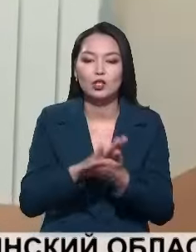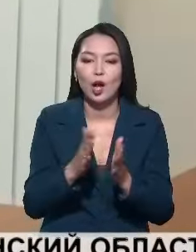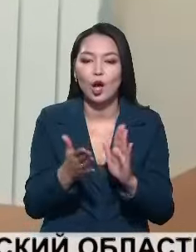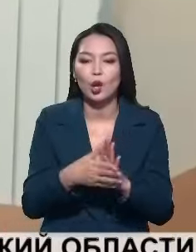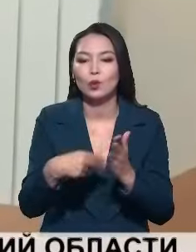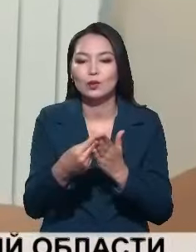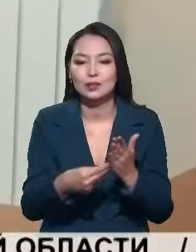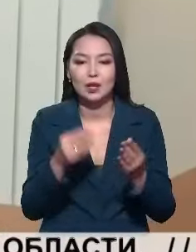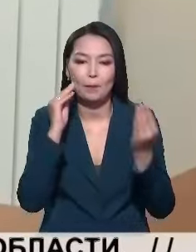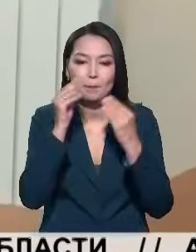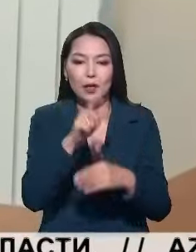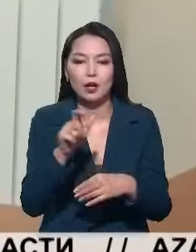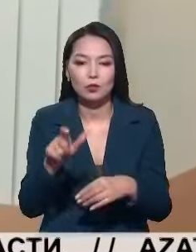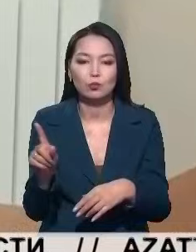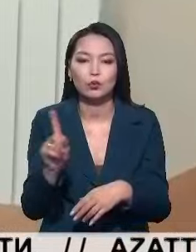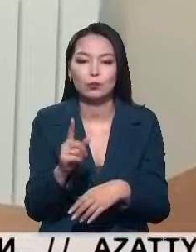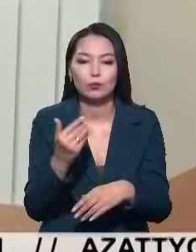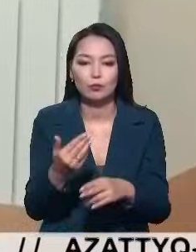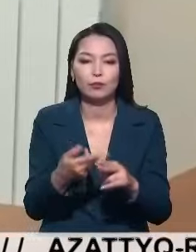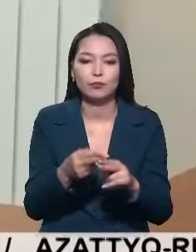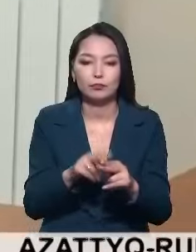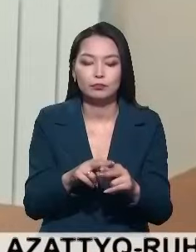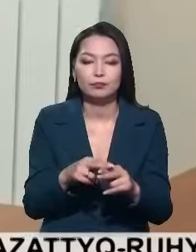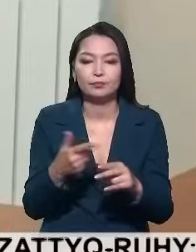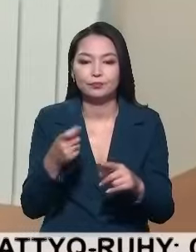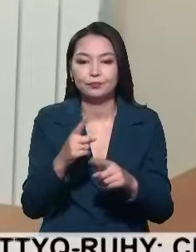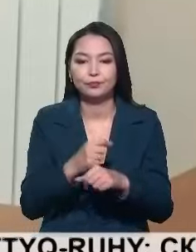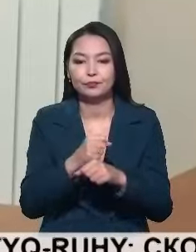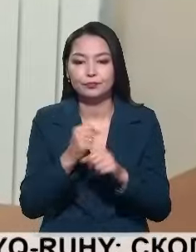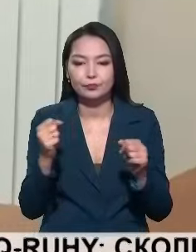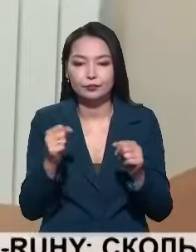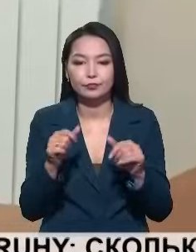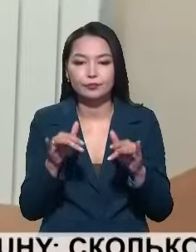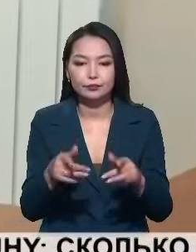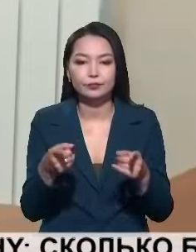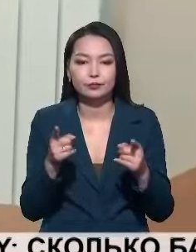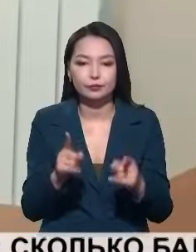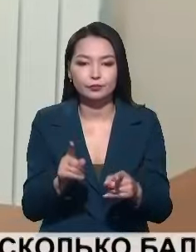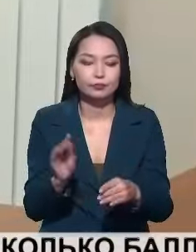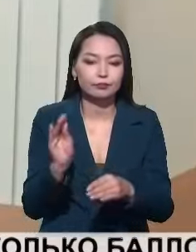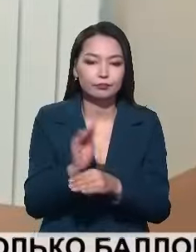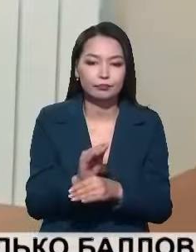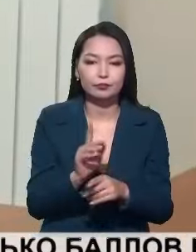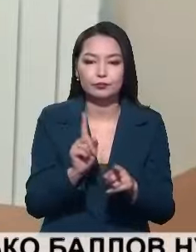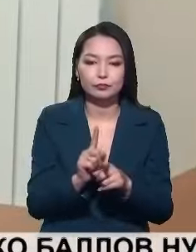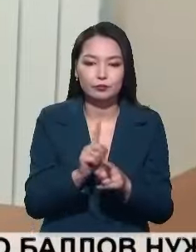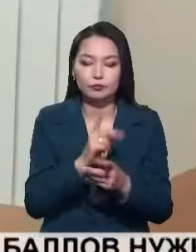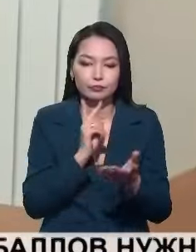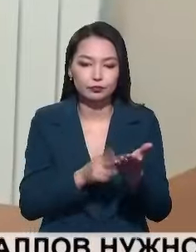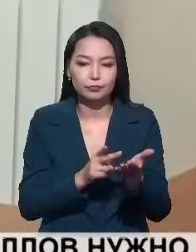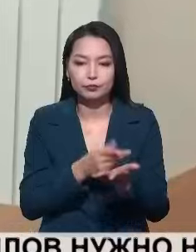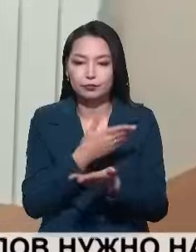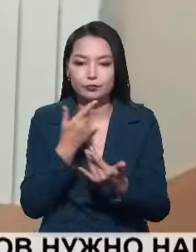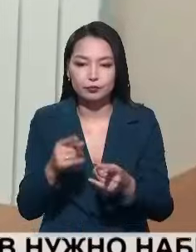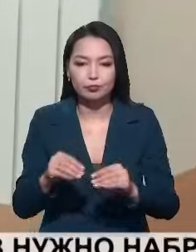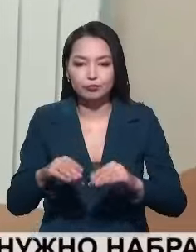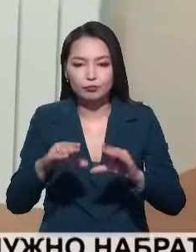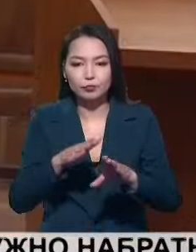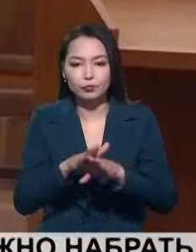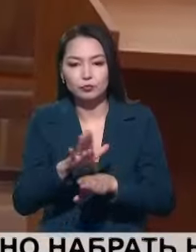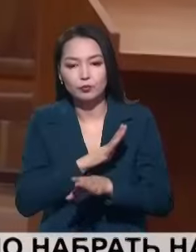экспертов о том, что одной из причин взрыва газового баллона могло явиться переполнение сжиженным, чрезмерное переполнение